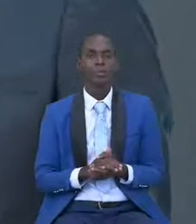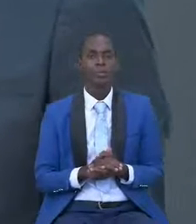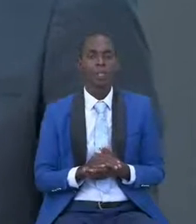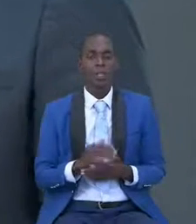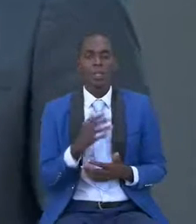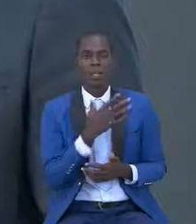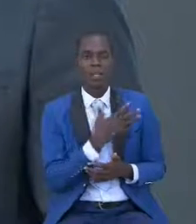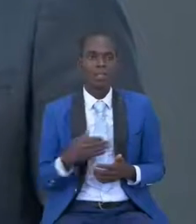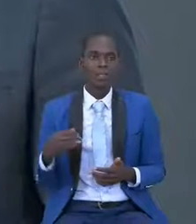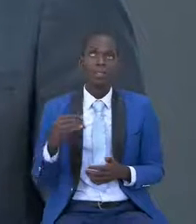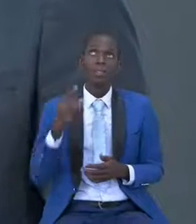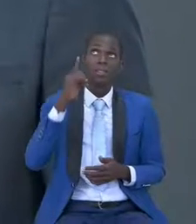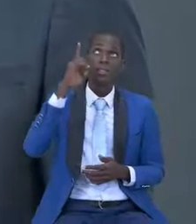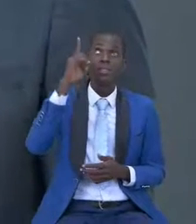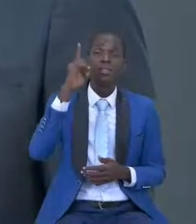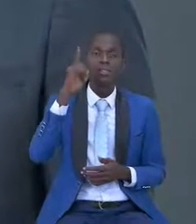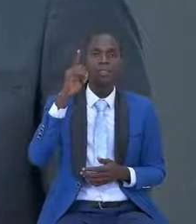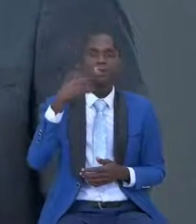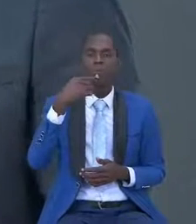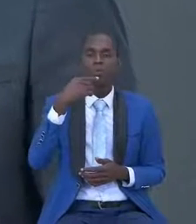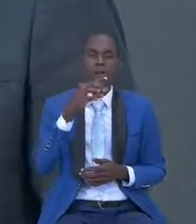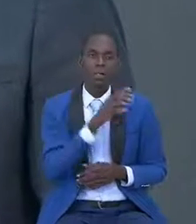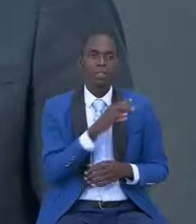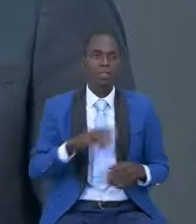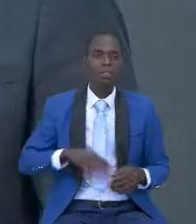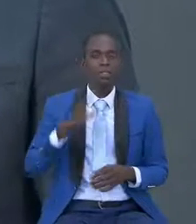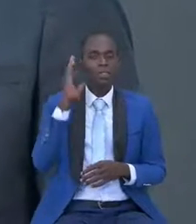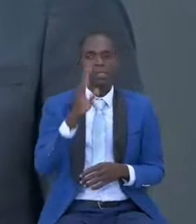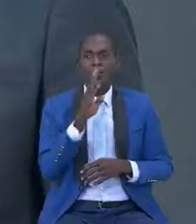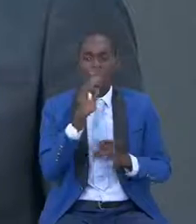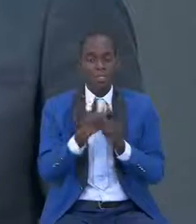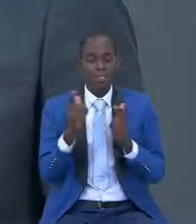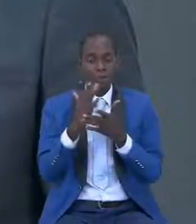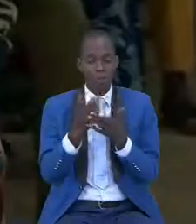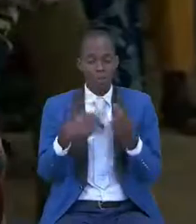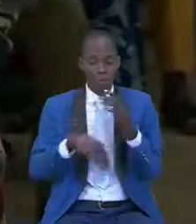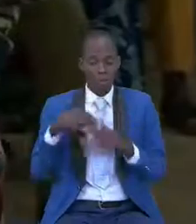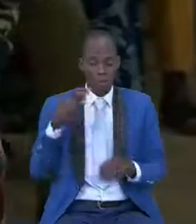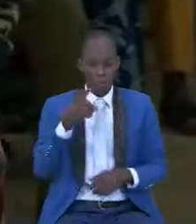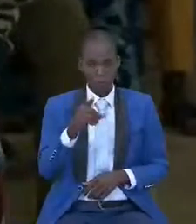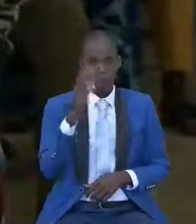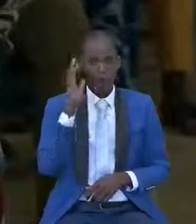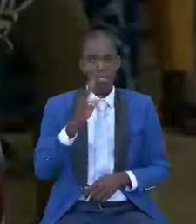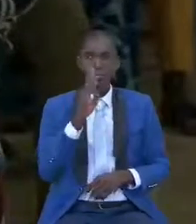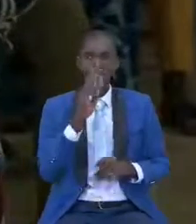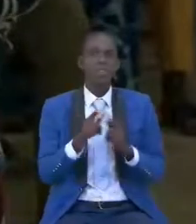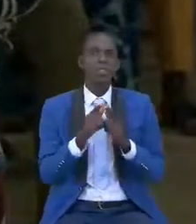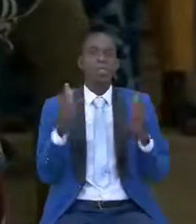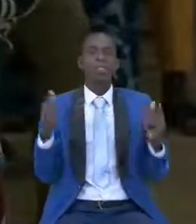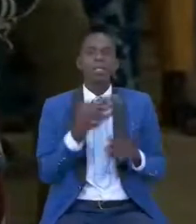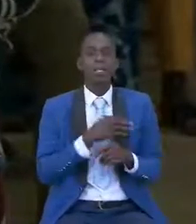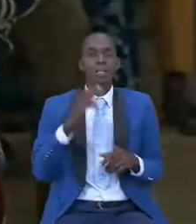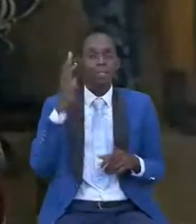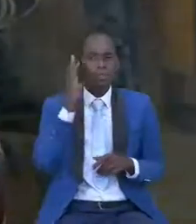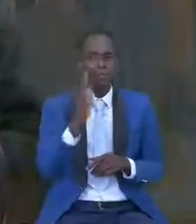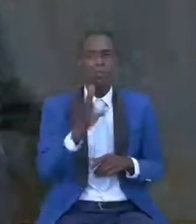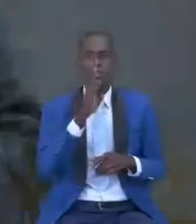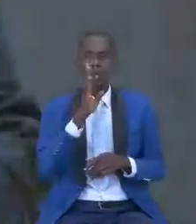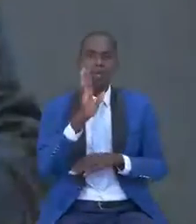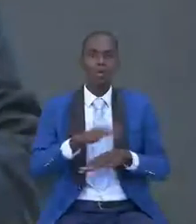Il sera grand. Quelque chose qui sortira de toi sera grand. Il sera appelé Fils